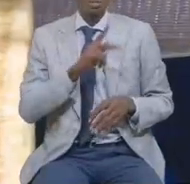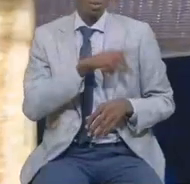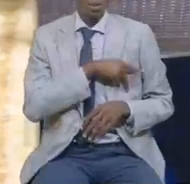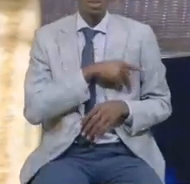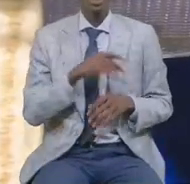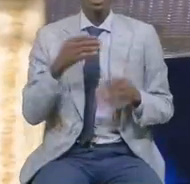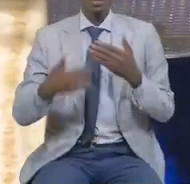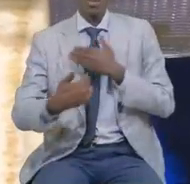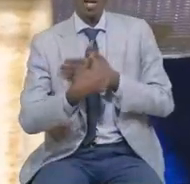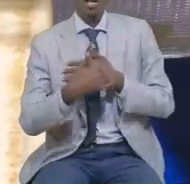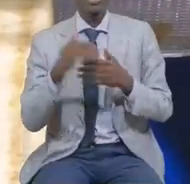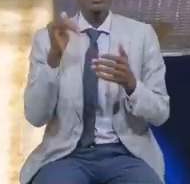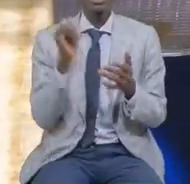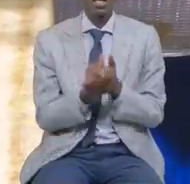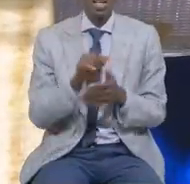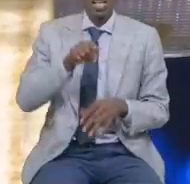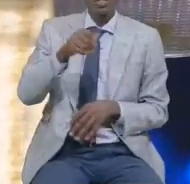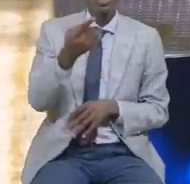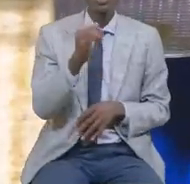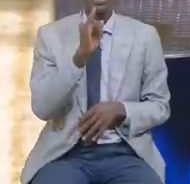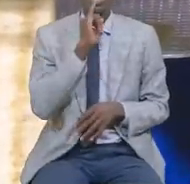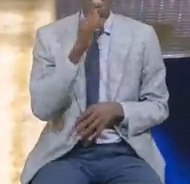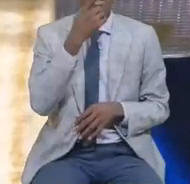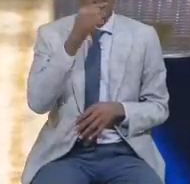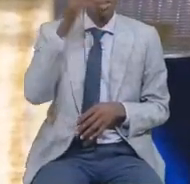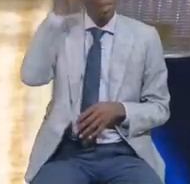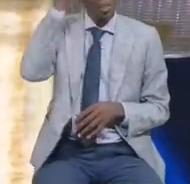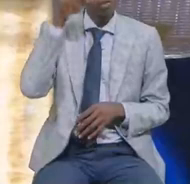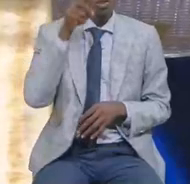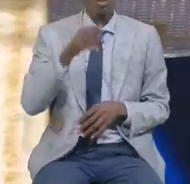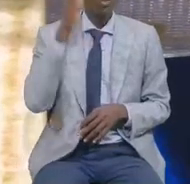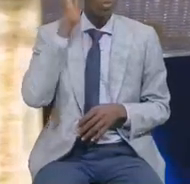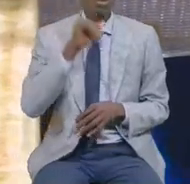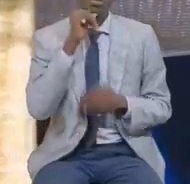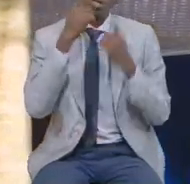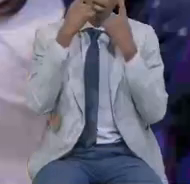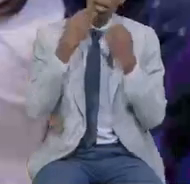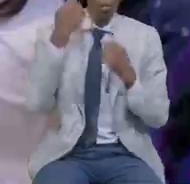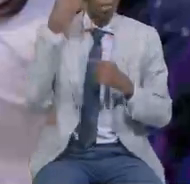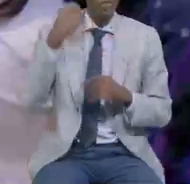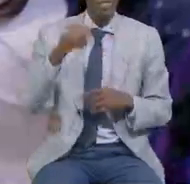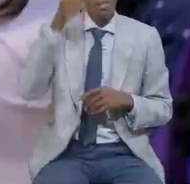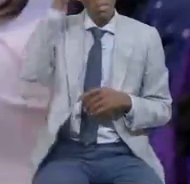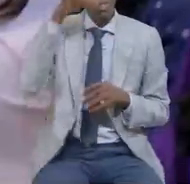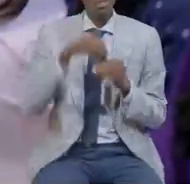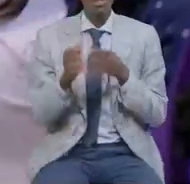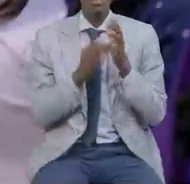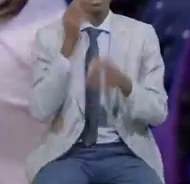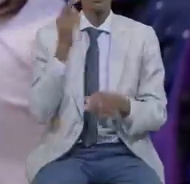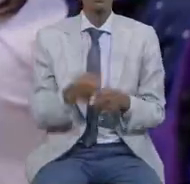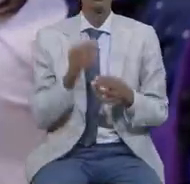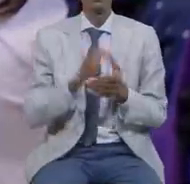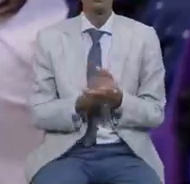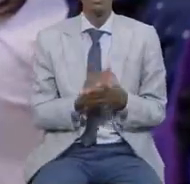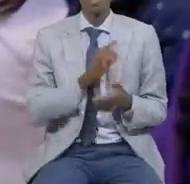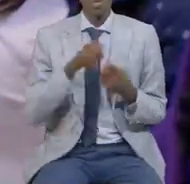l'accusation là, c'est le diable. Vous n'allez pas pleurer pour le diable. Lorsqu'il vous accuse de